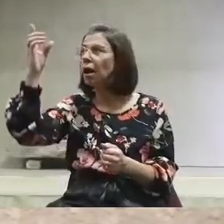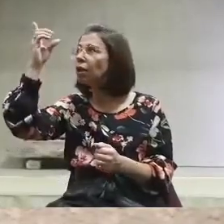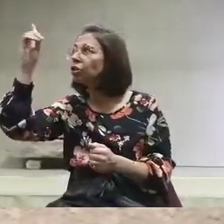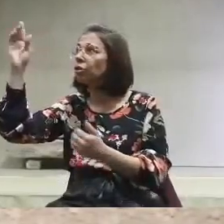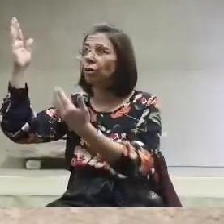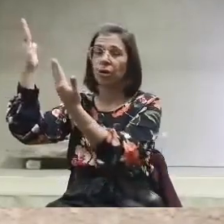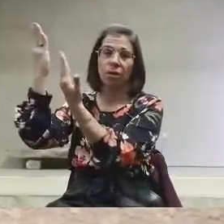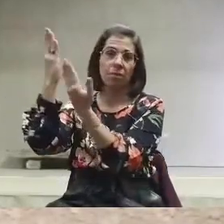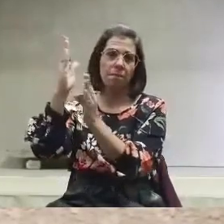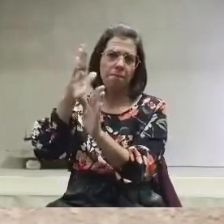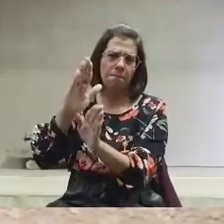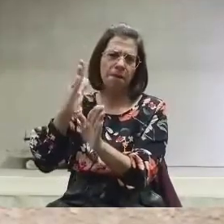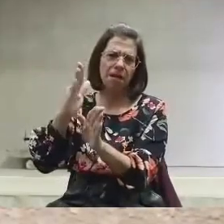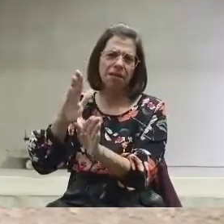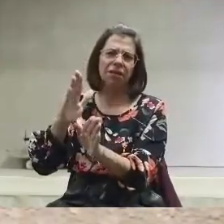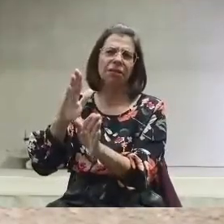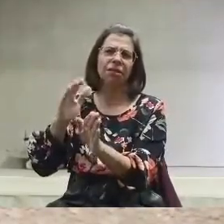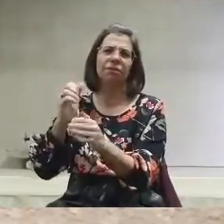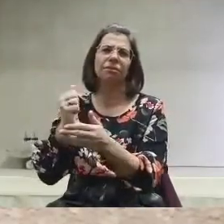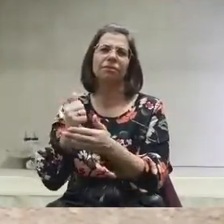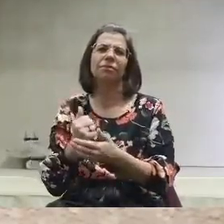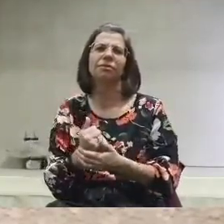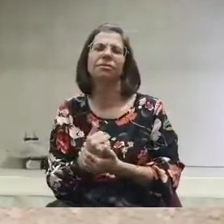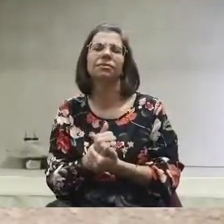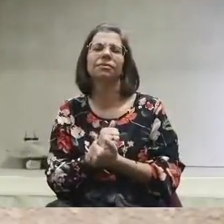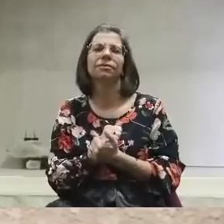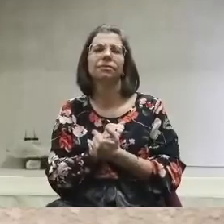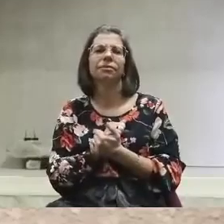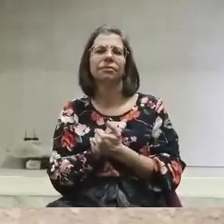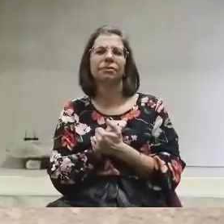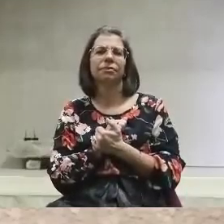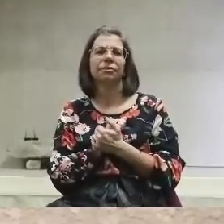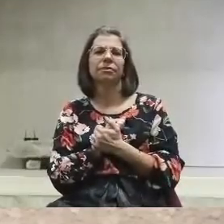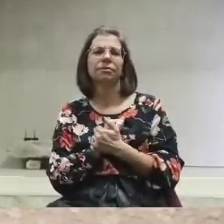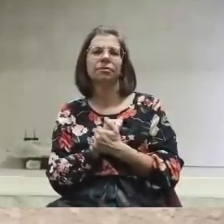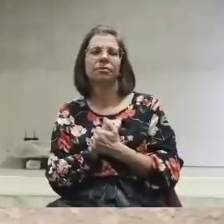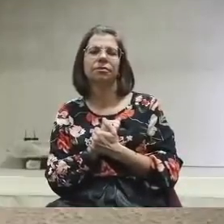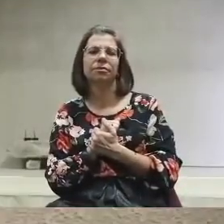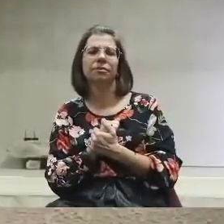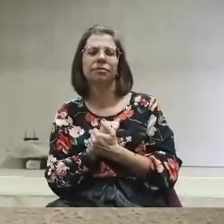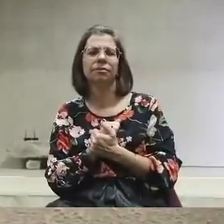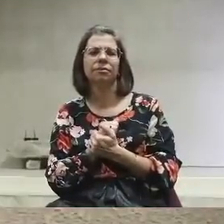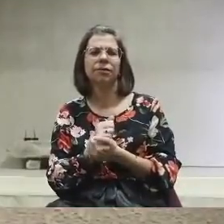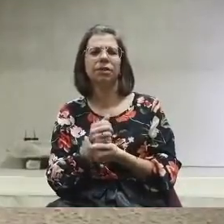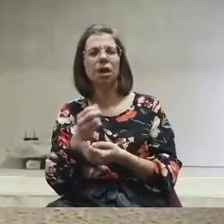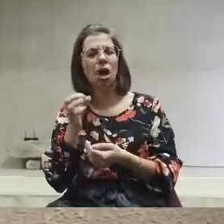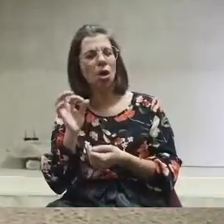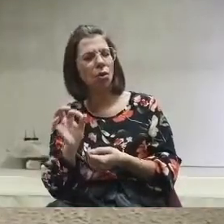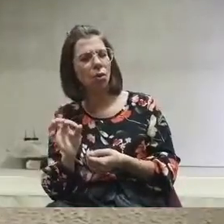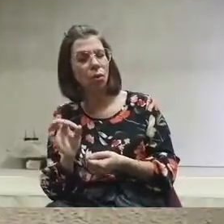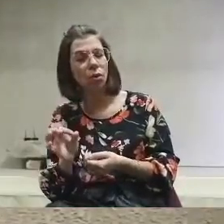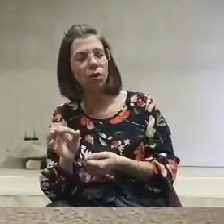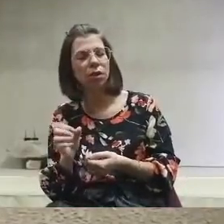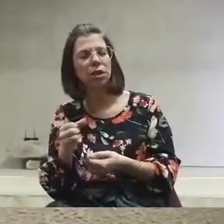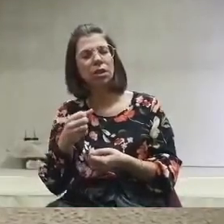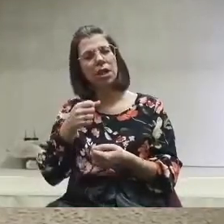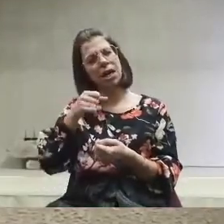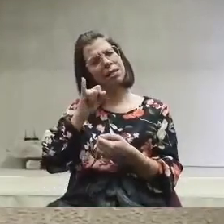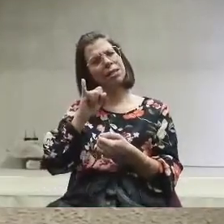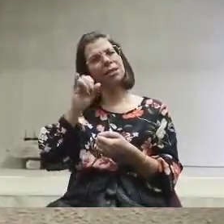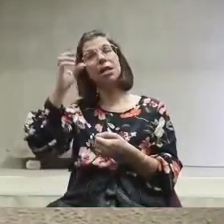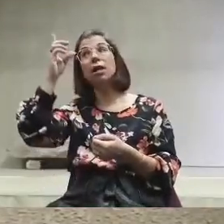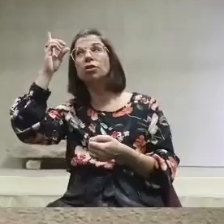sont médecins, chirurgiens, etc. Quand je vois la bénédiction dans la famille, mais si le Seigneur ne l'avait pas